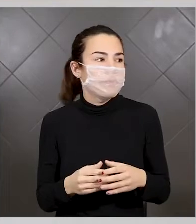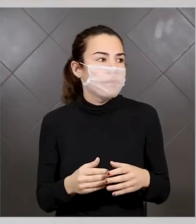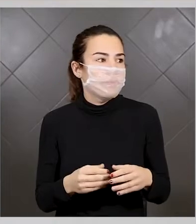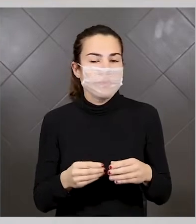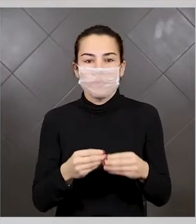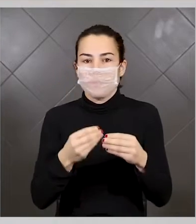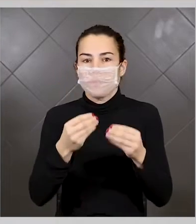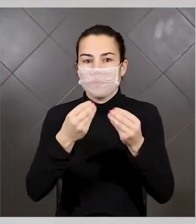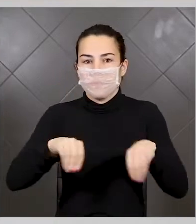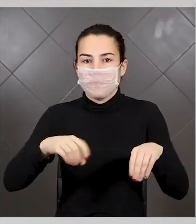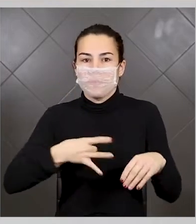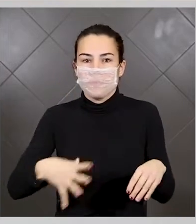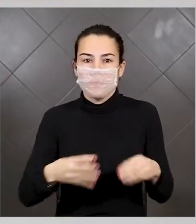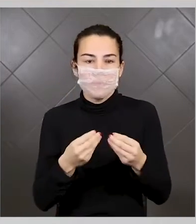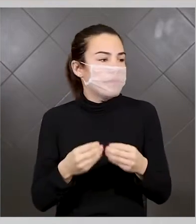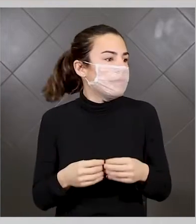clara d'ou.